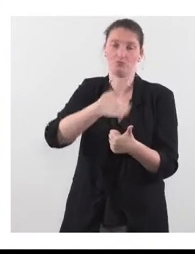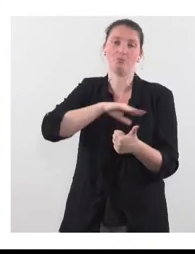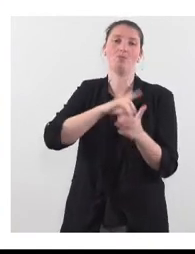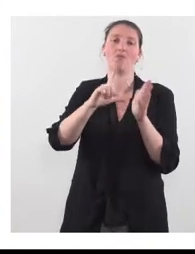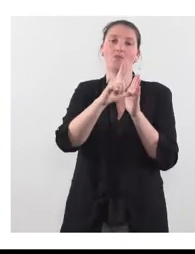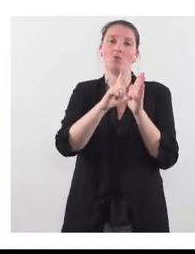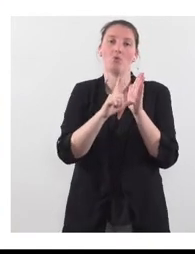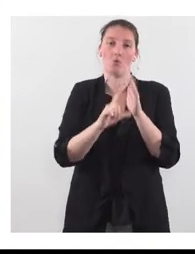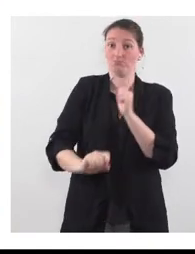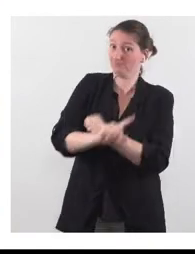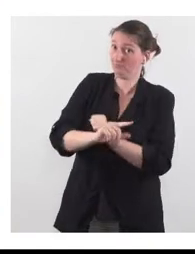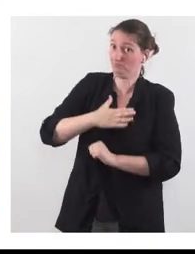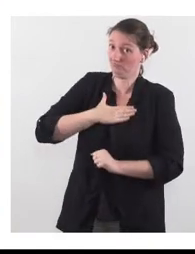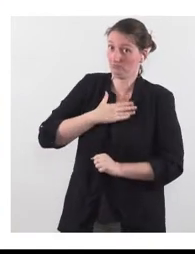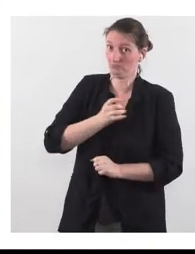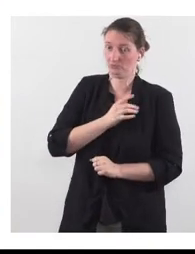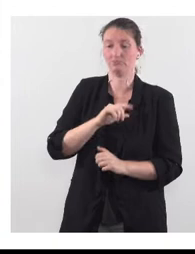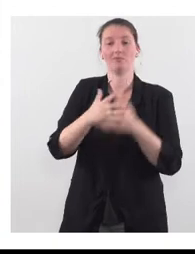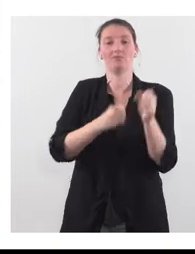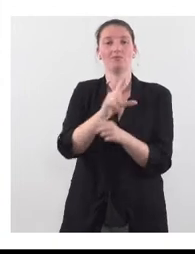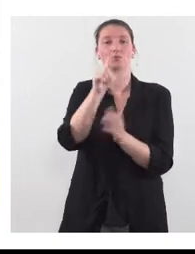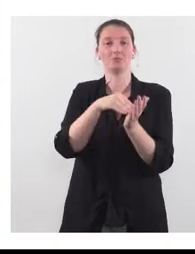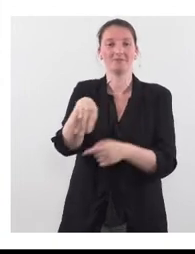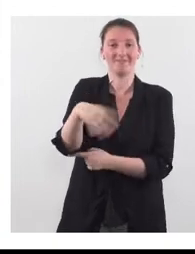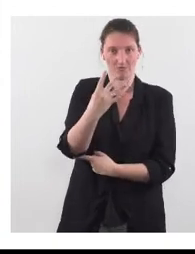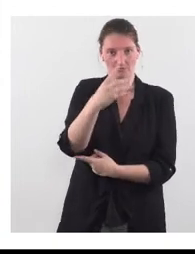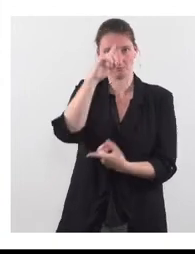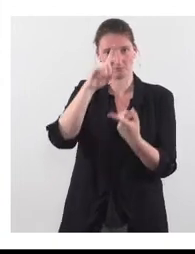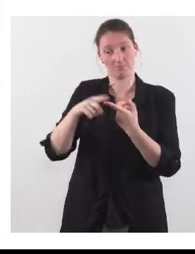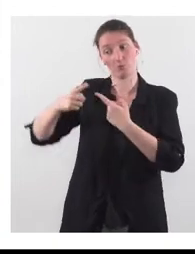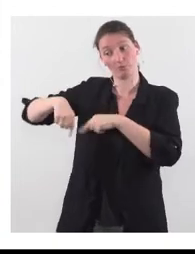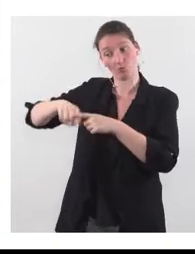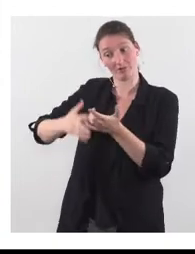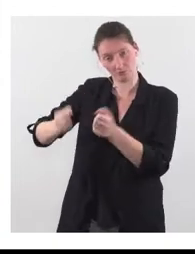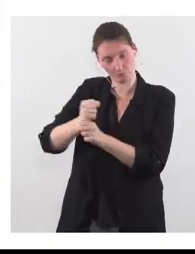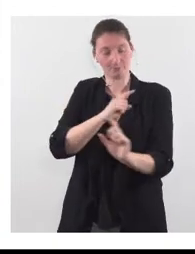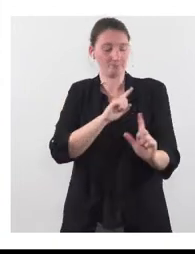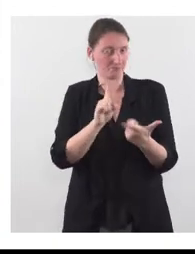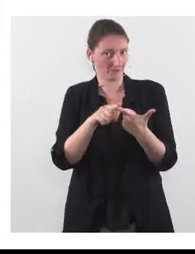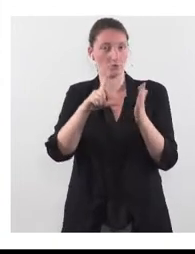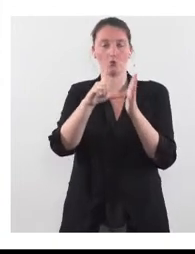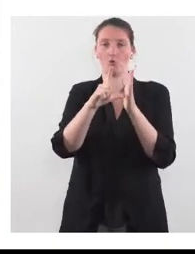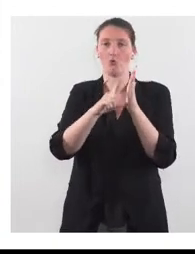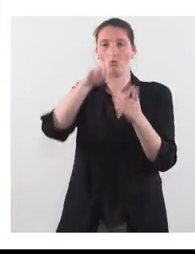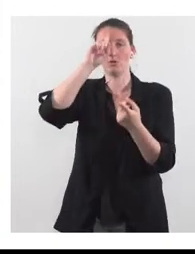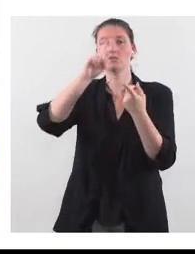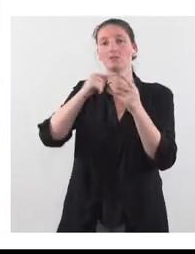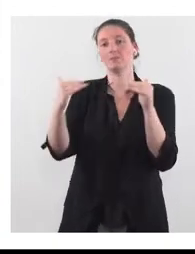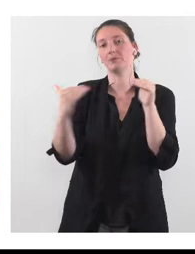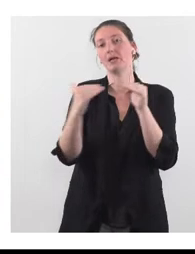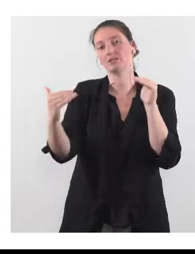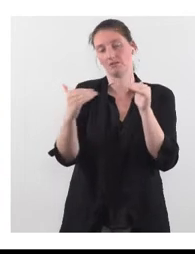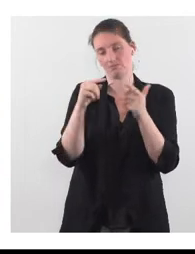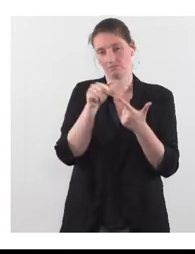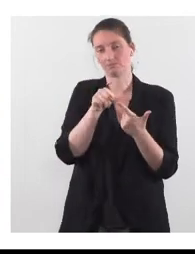loi particulière de 2014, de notre loi pour la commission. Et l'autre, c'est sous la loi de l'égalité,